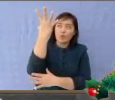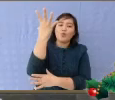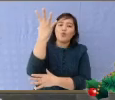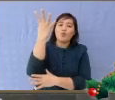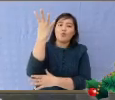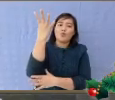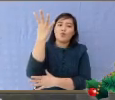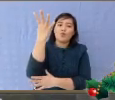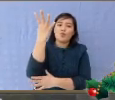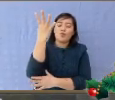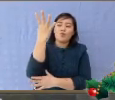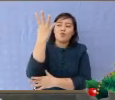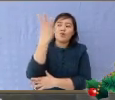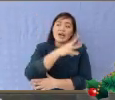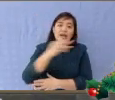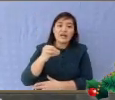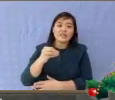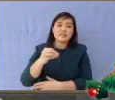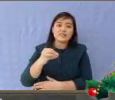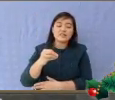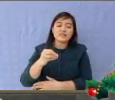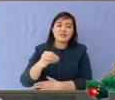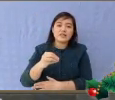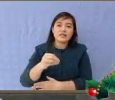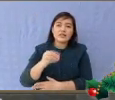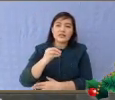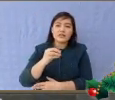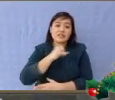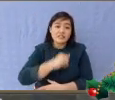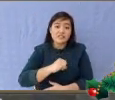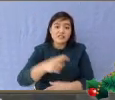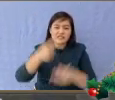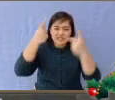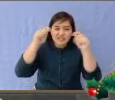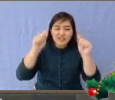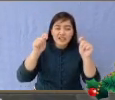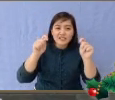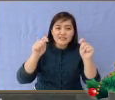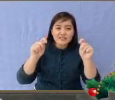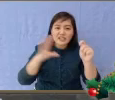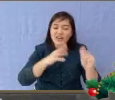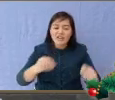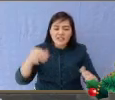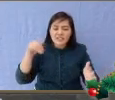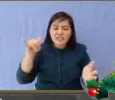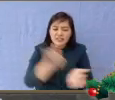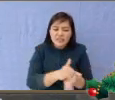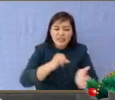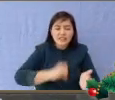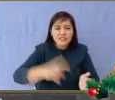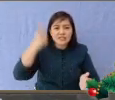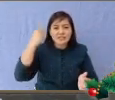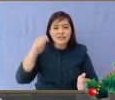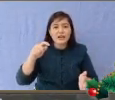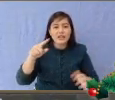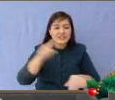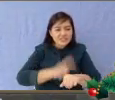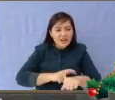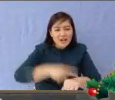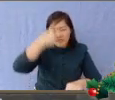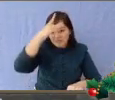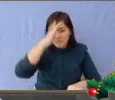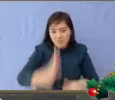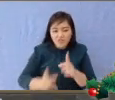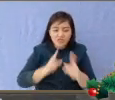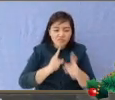panahon. At yun po yung panahon na kinausap po talaga sila ng Panginoon. Sa tingin po nating tao, parang napaka-miserable